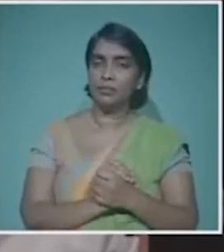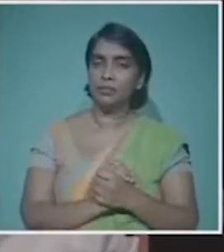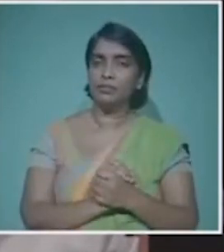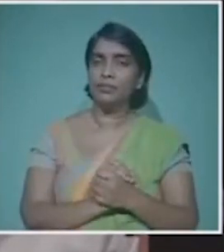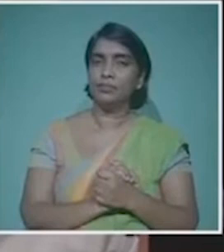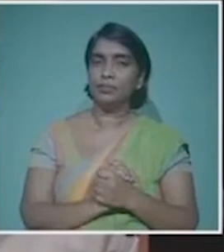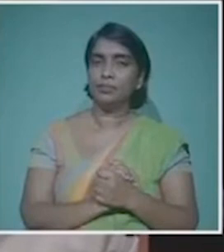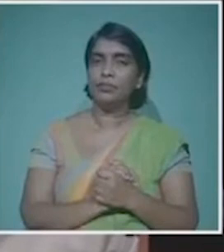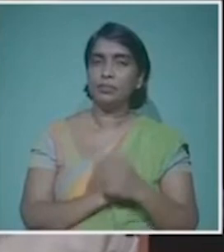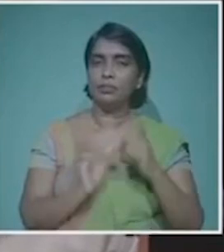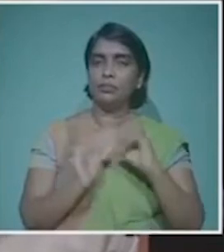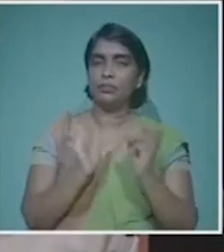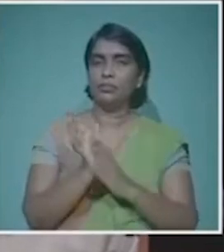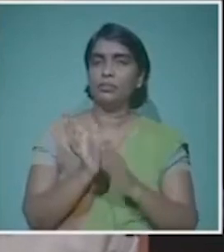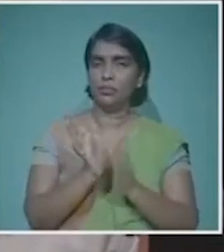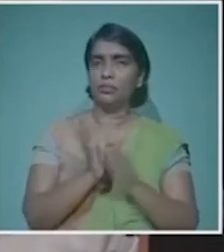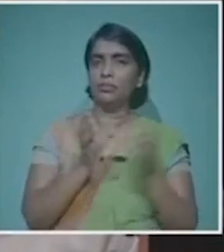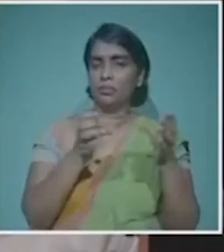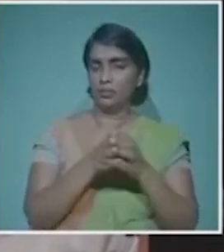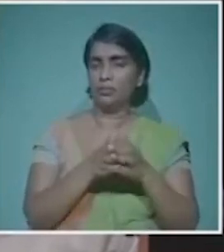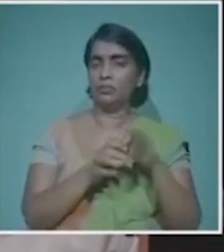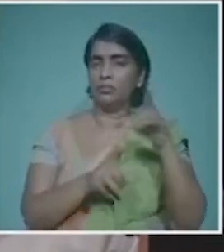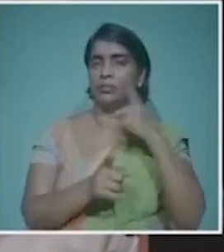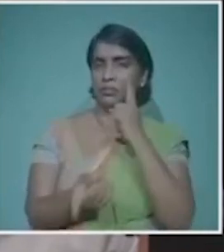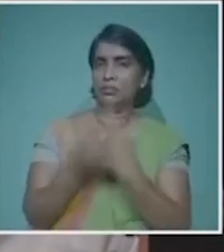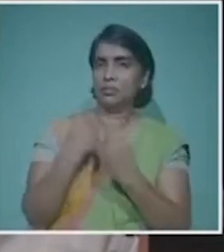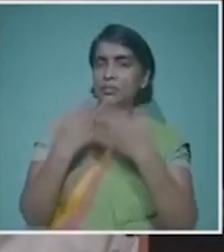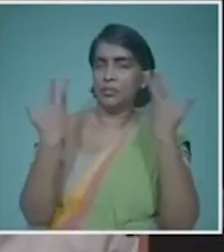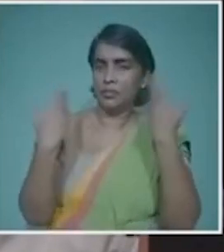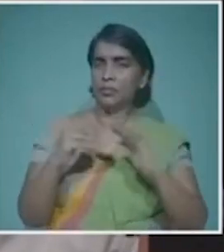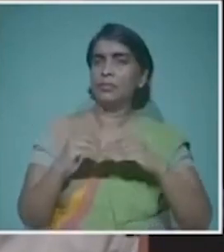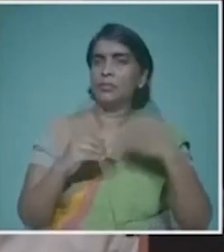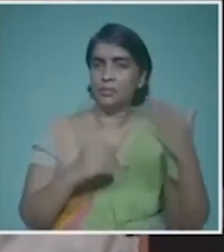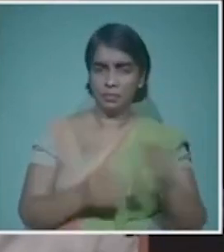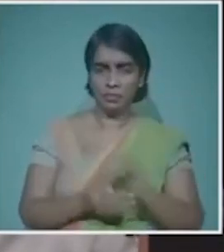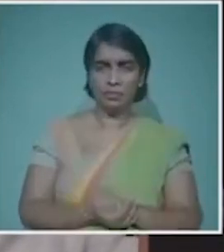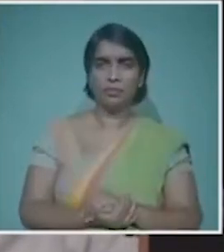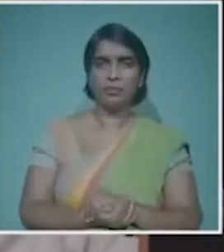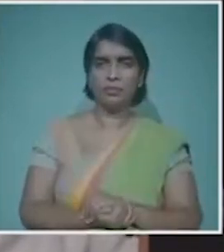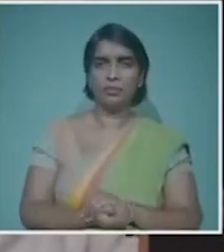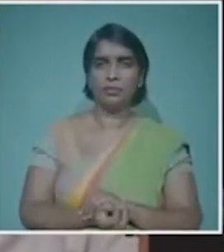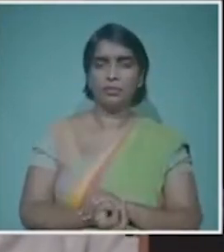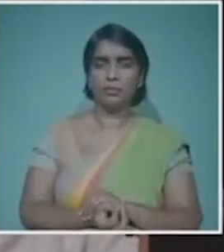මේකට මං හිතන්න කොමිෂන් සභාවක් ම පත් කරන්නේ විභාකරයන් පස්ස